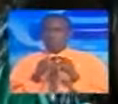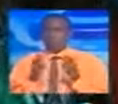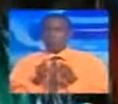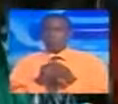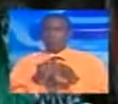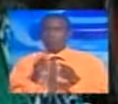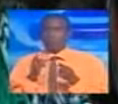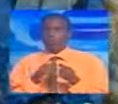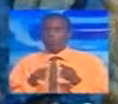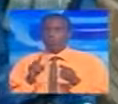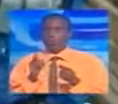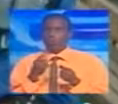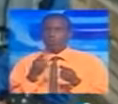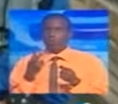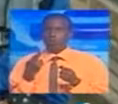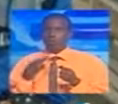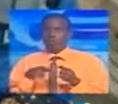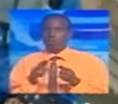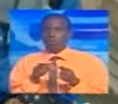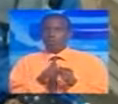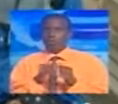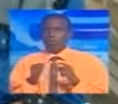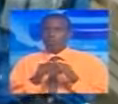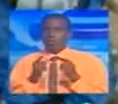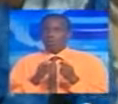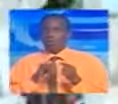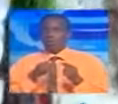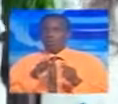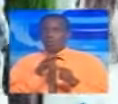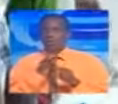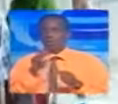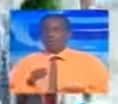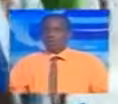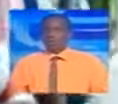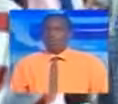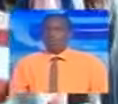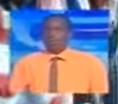dévastateurs sont les premiers enregistrés sur le territoire djiboutien.